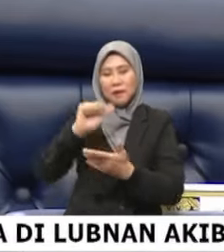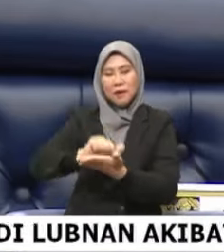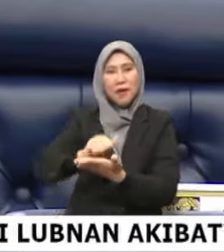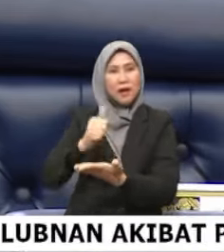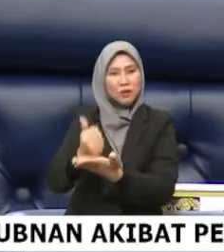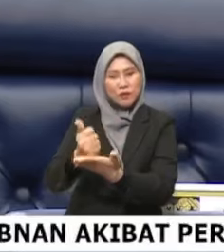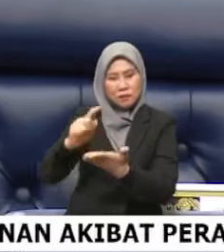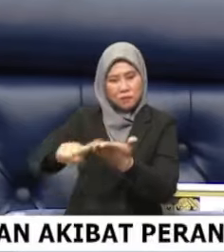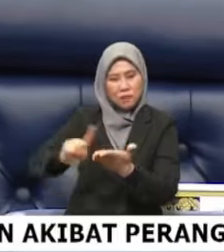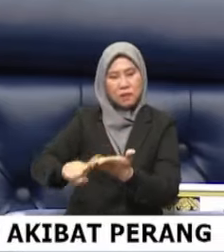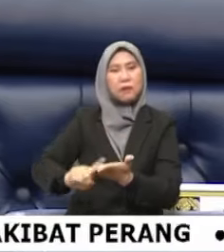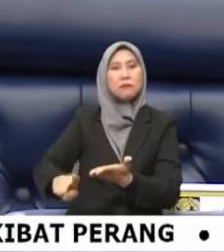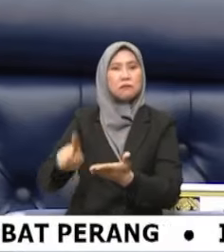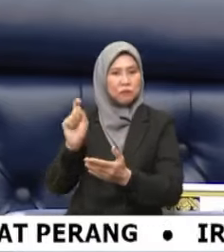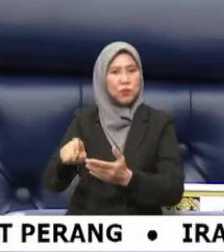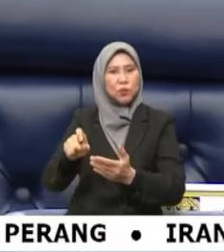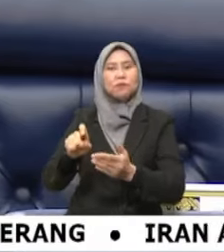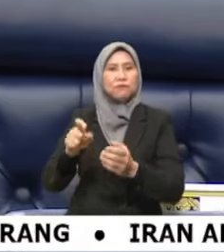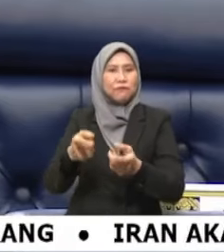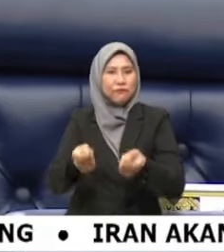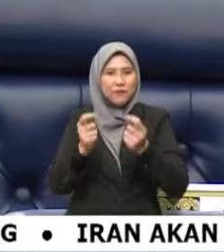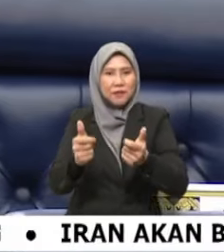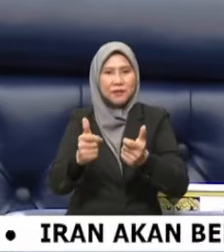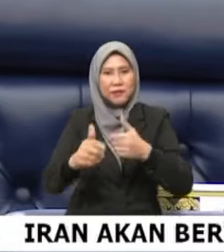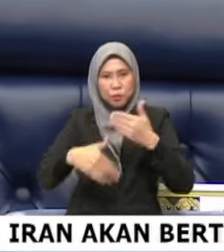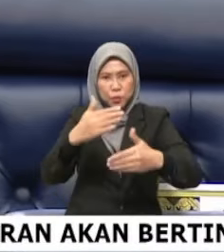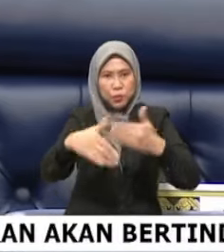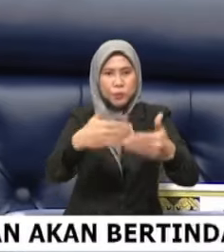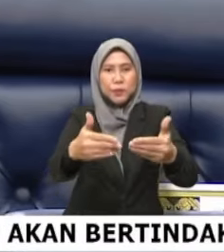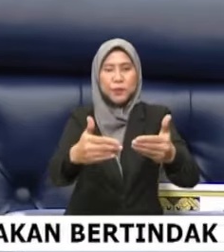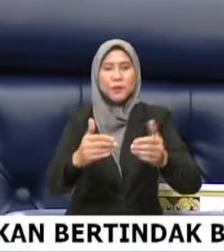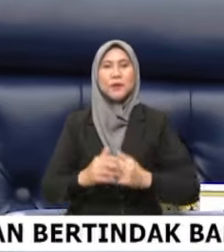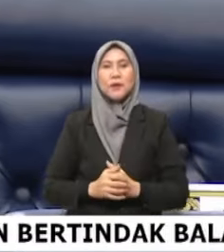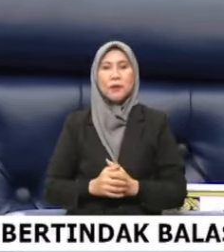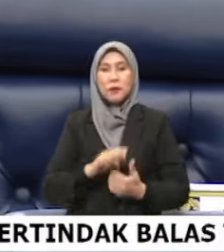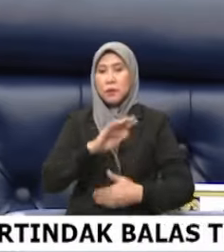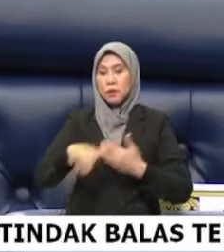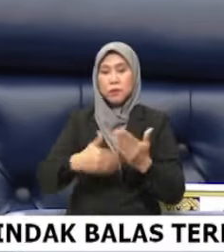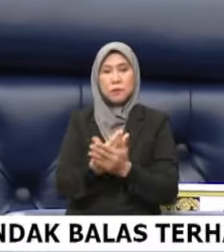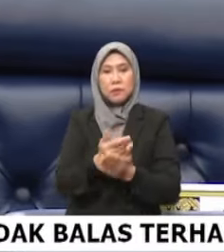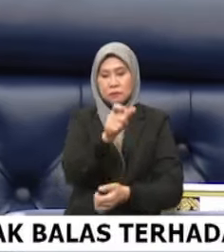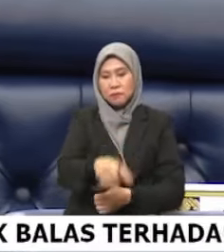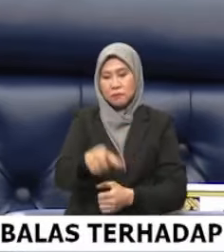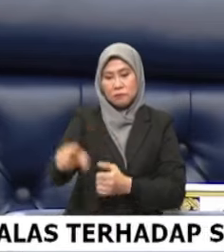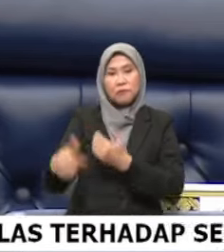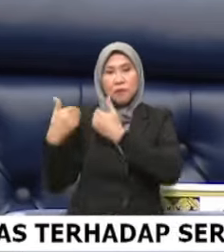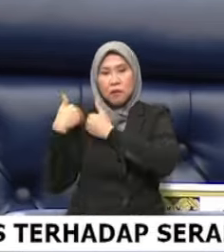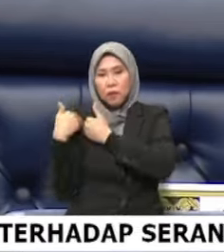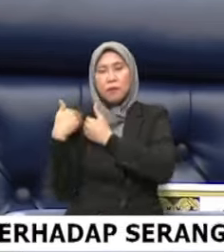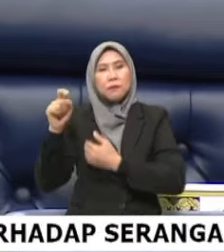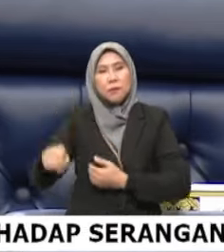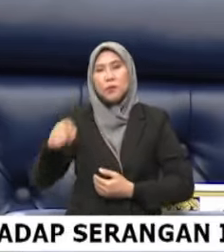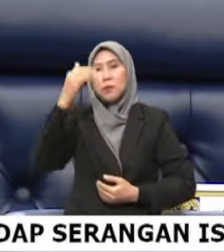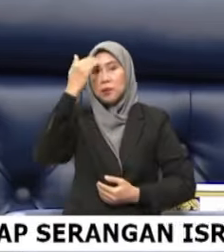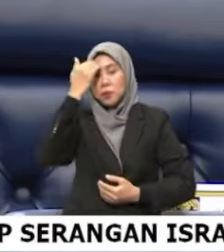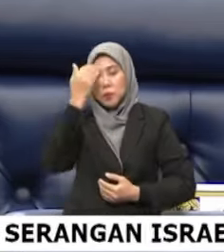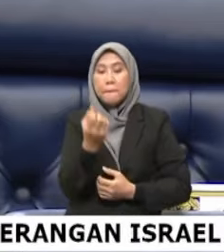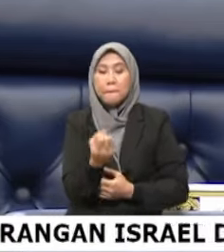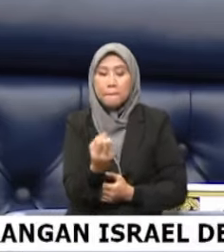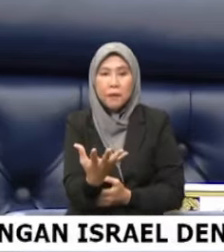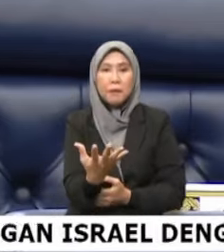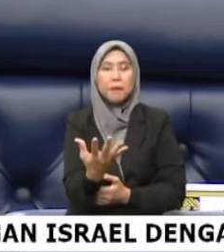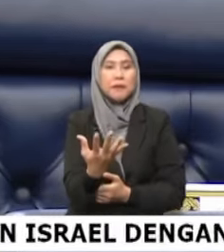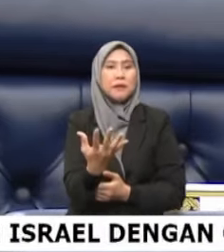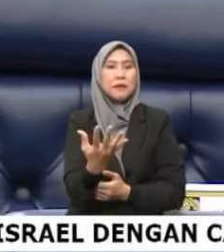dengan seberapa segera yang boleh dan semua stakeholders dapat tahu apakah, berapakah